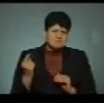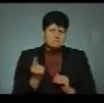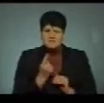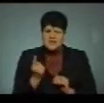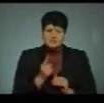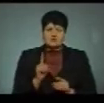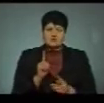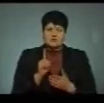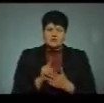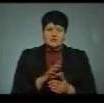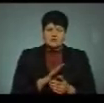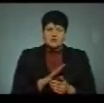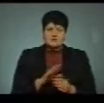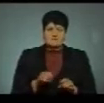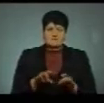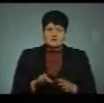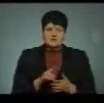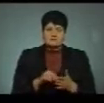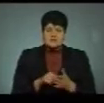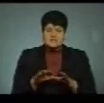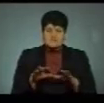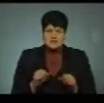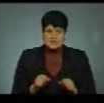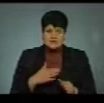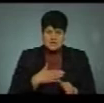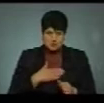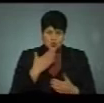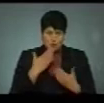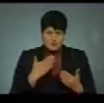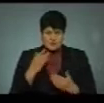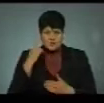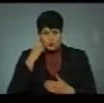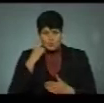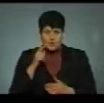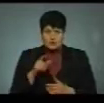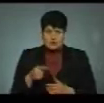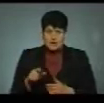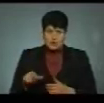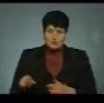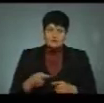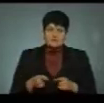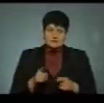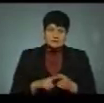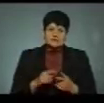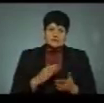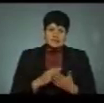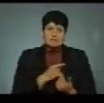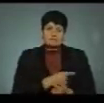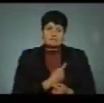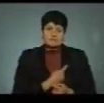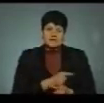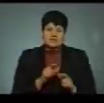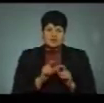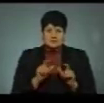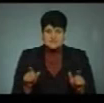була вирішувати міська влада, знову ж таки, згідно нашого опитування, згідно думок тернополян, є, власне, саме медичні